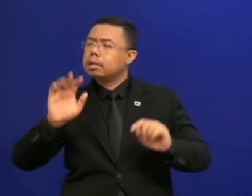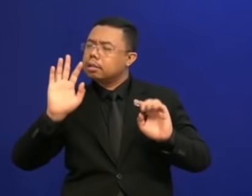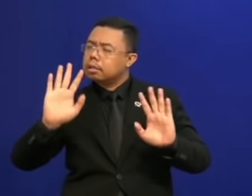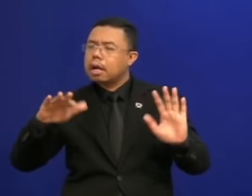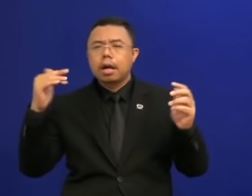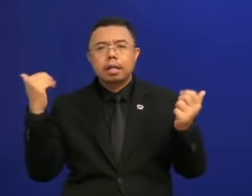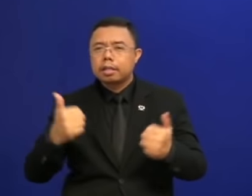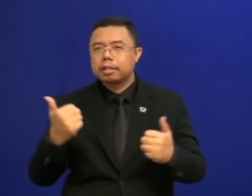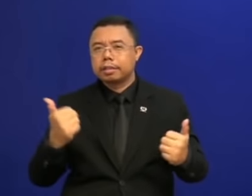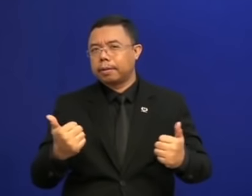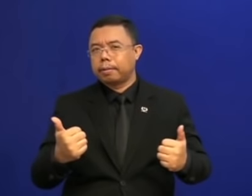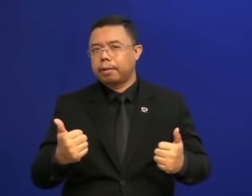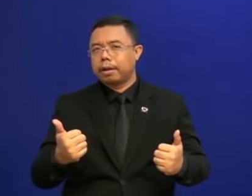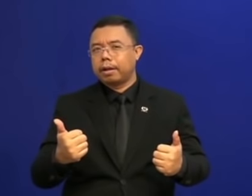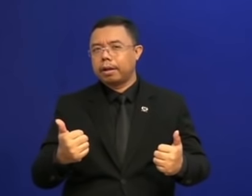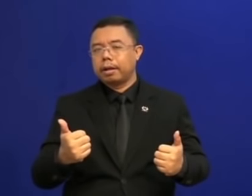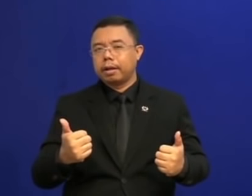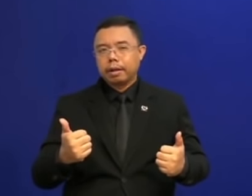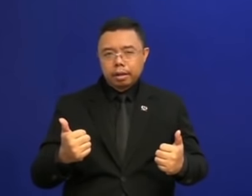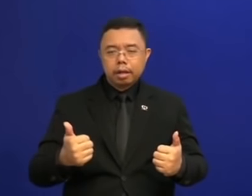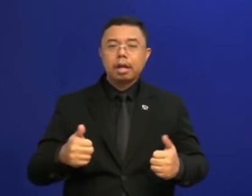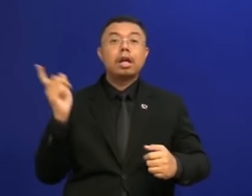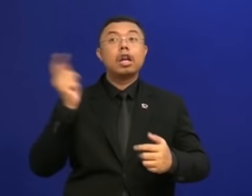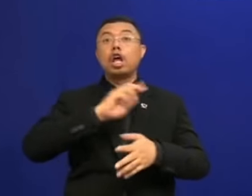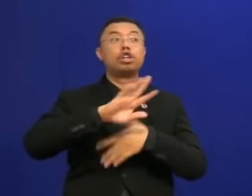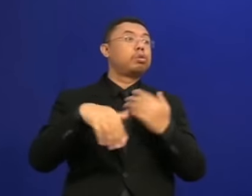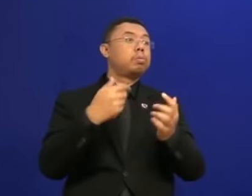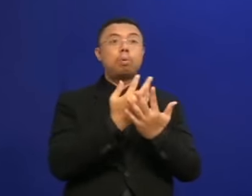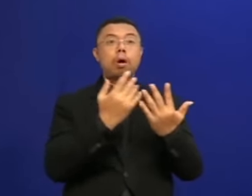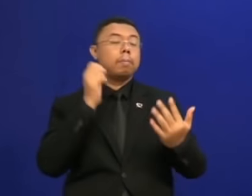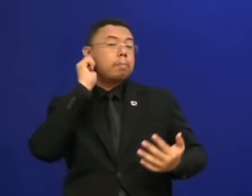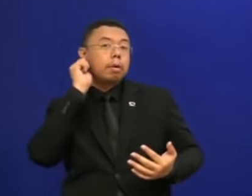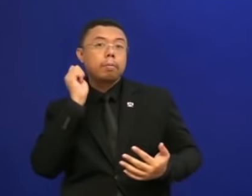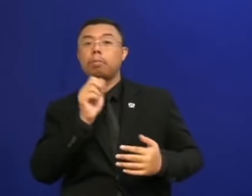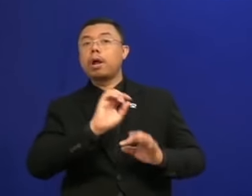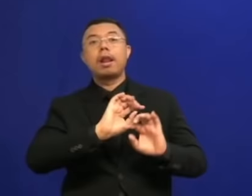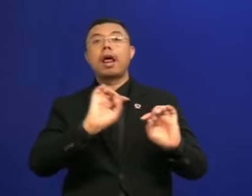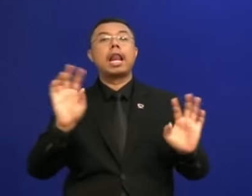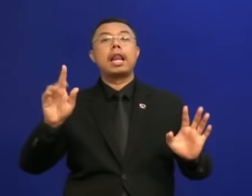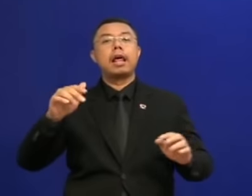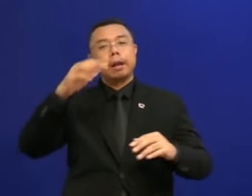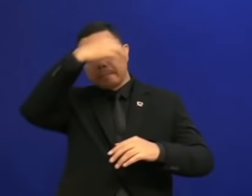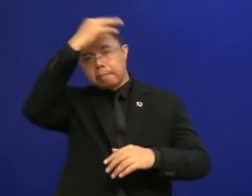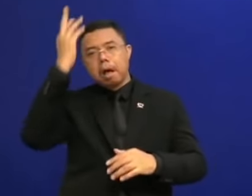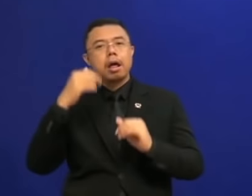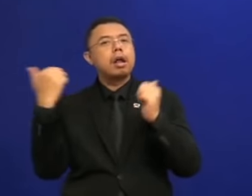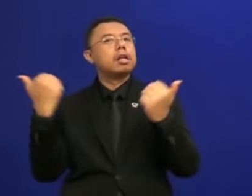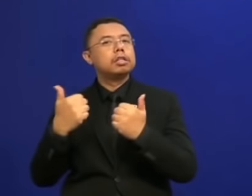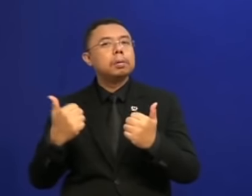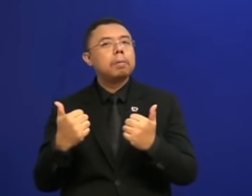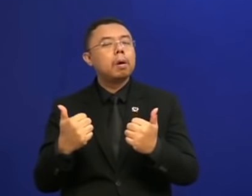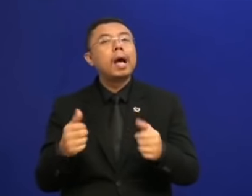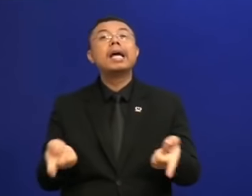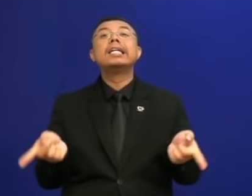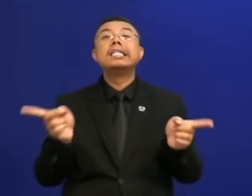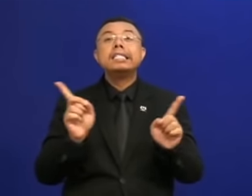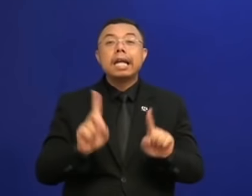paling istimewa, ya, di antara wanita-wanita yang istimewa. Jadi